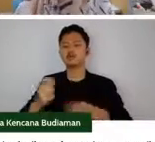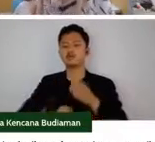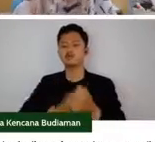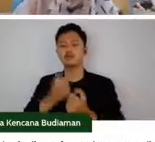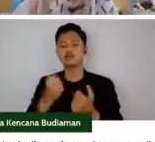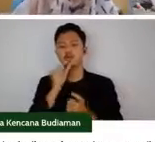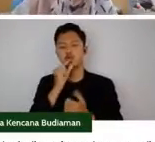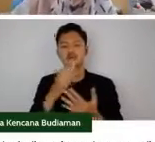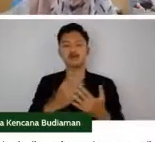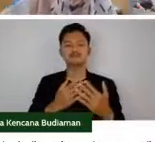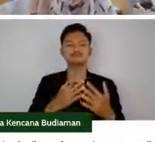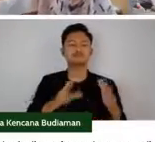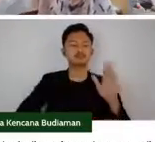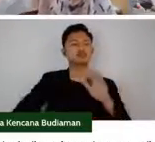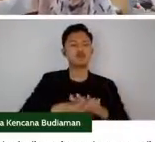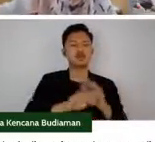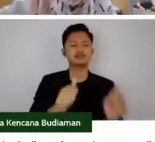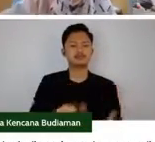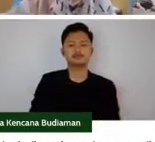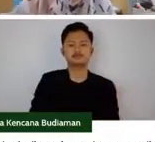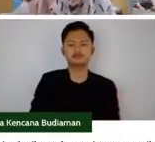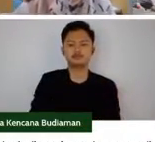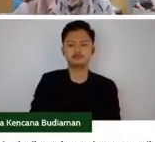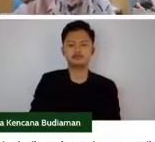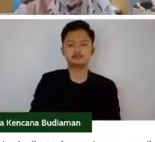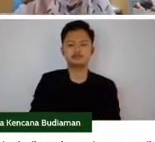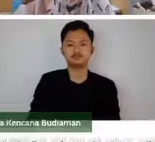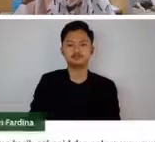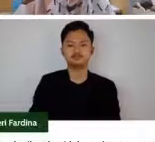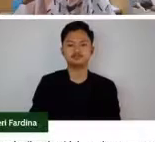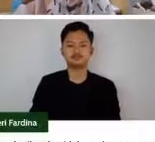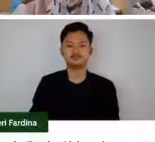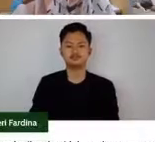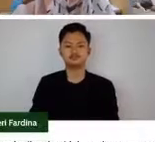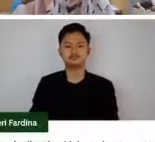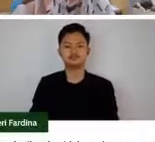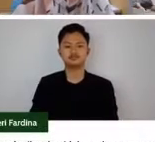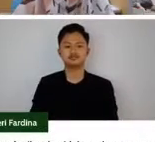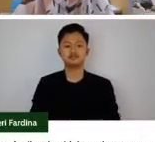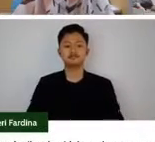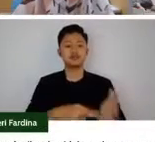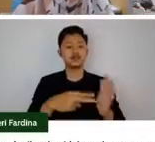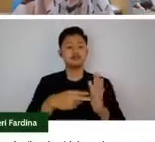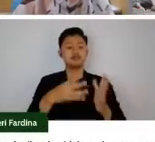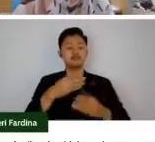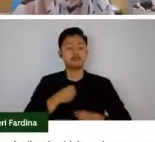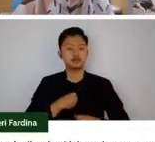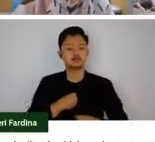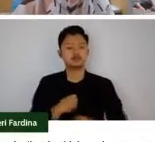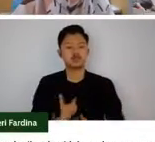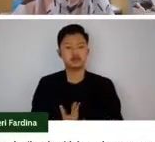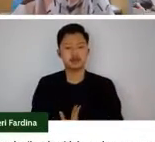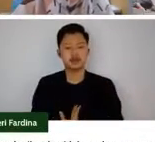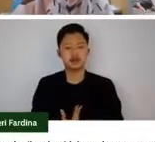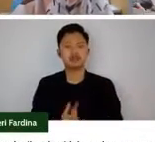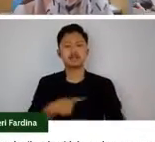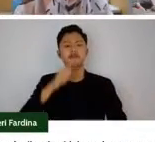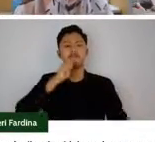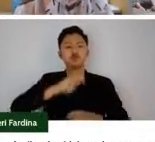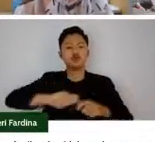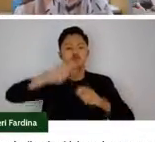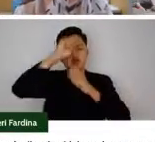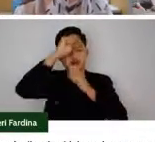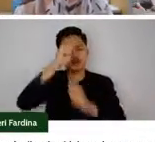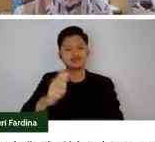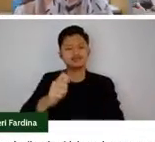sempurna, gitu. Walaupun tidak sempurna. Jadi dalam hal ini kita perlu bertoleransi dan perlu